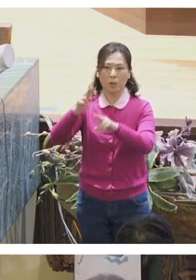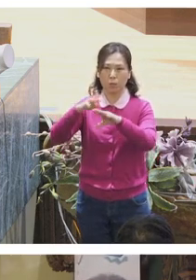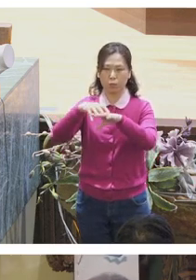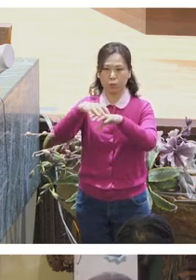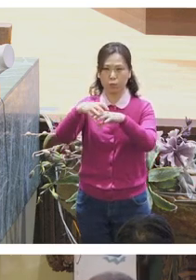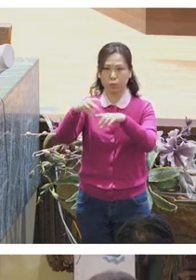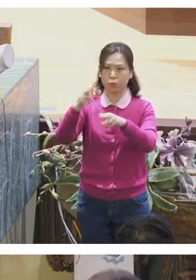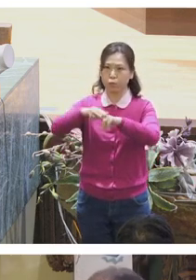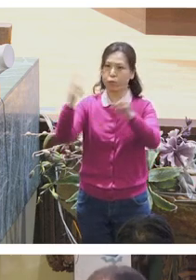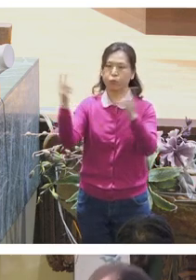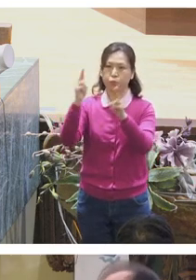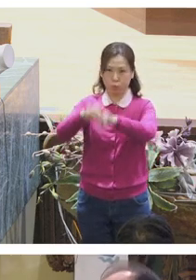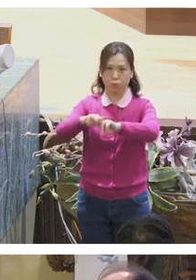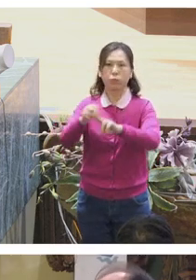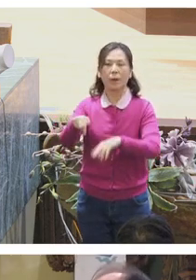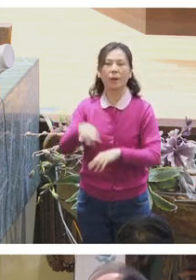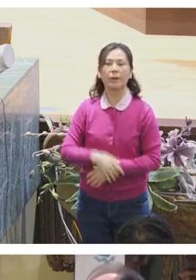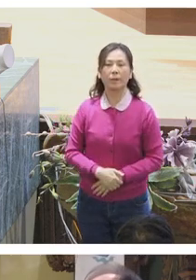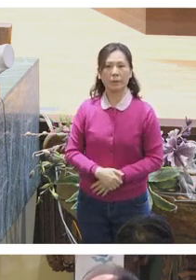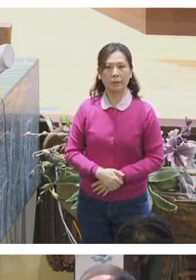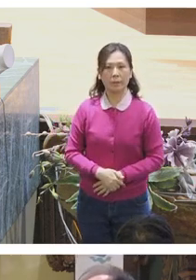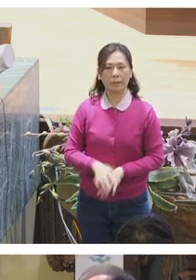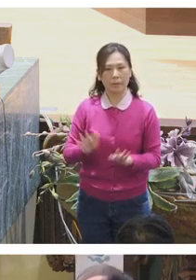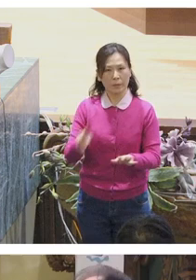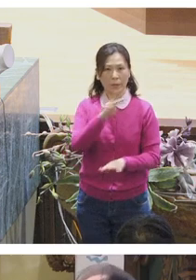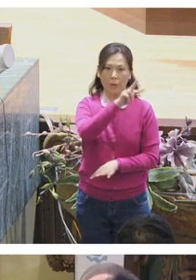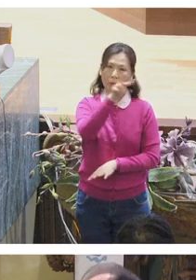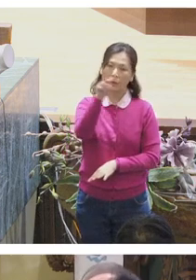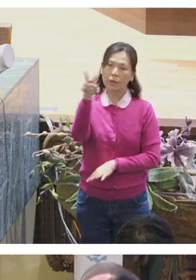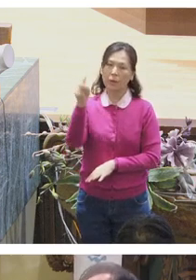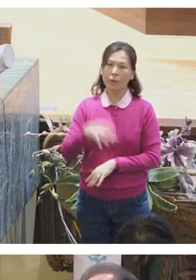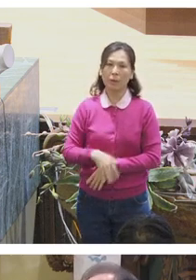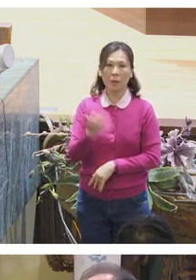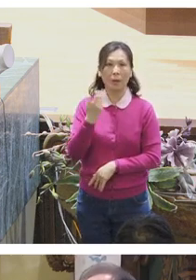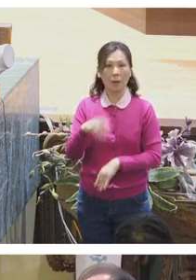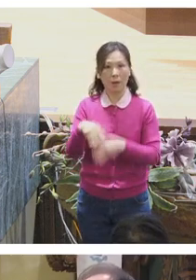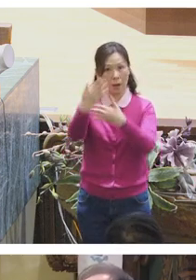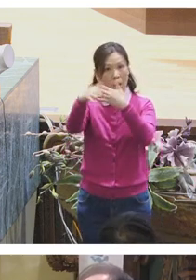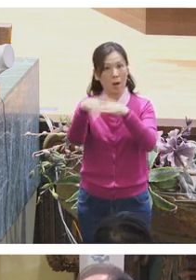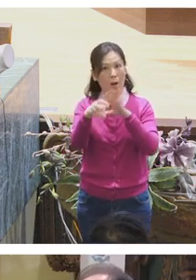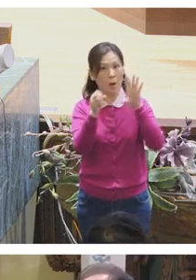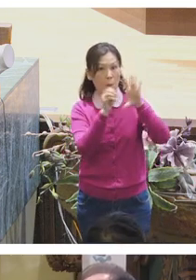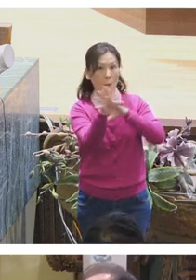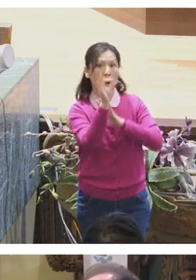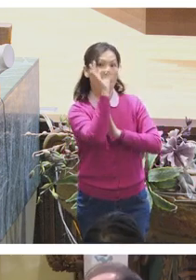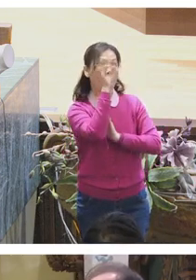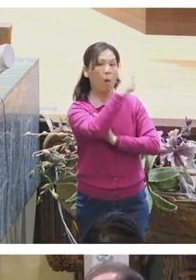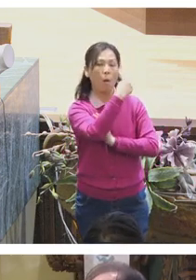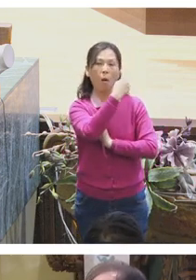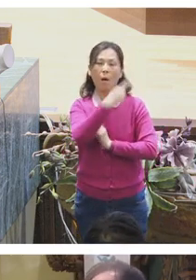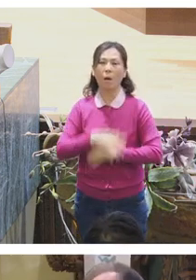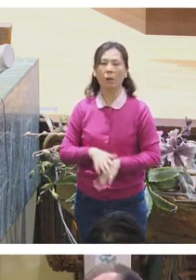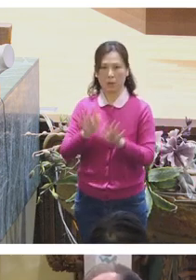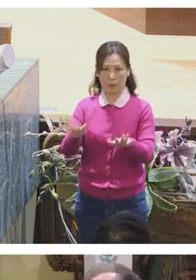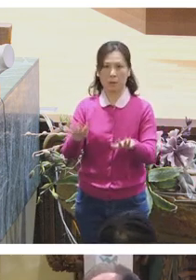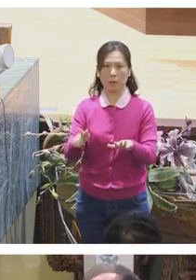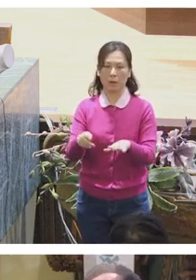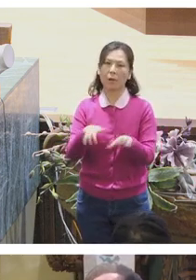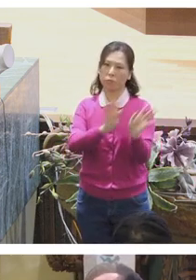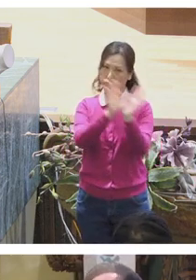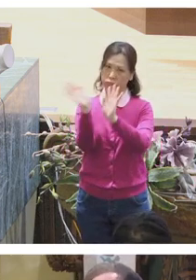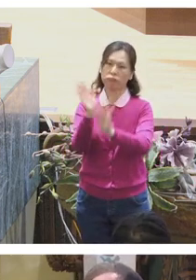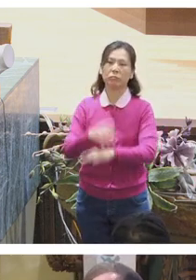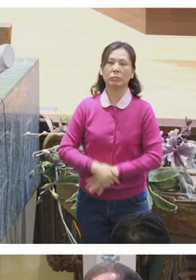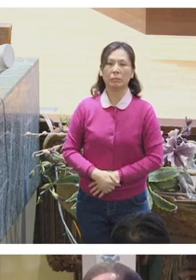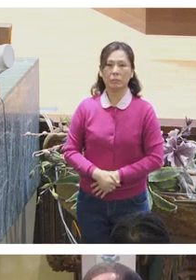我们现在看到的是，刚才你看到的影像是现在进行式，